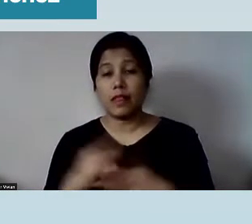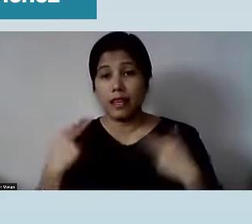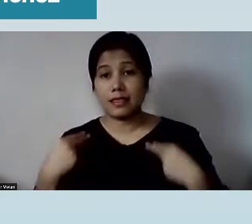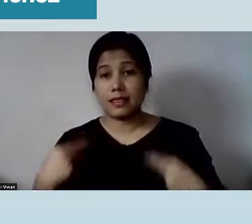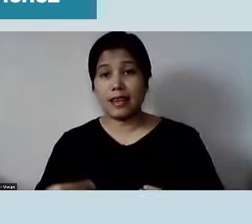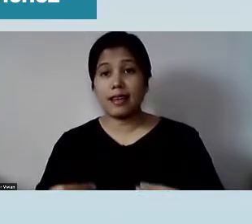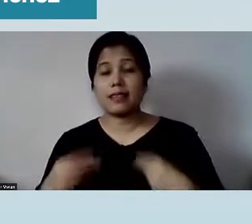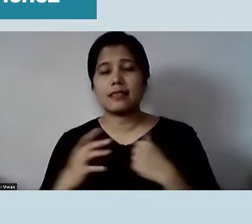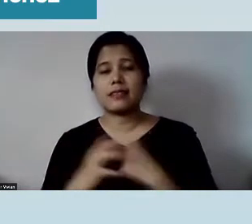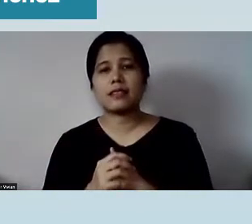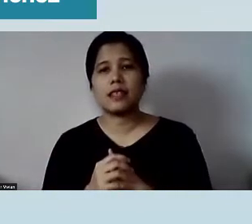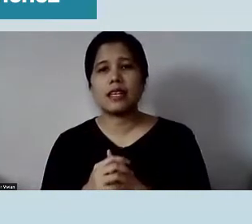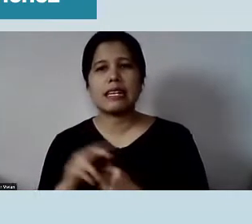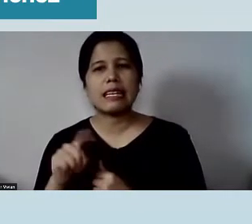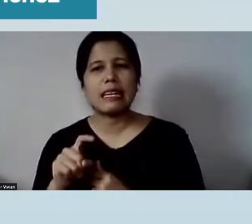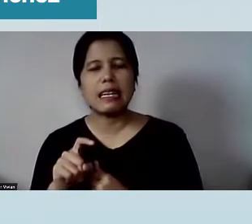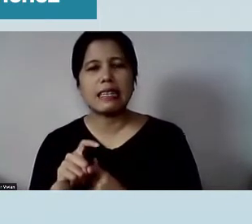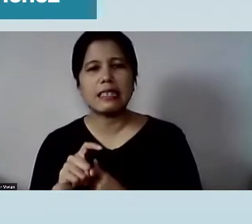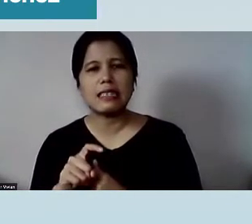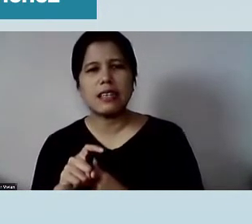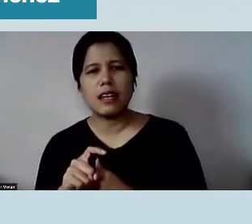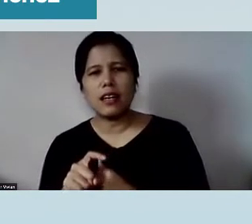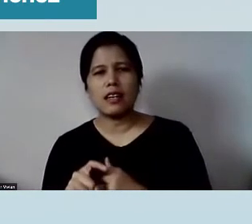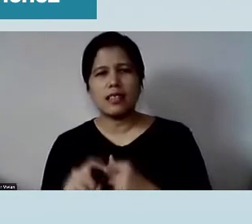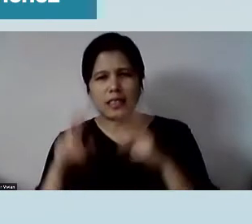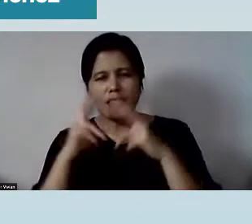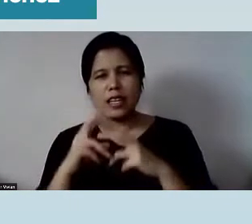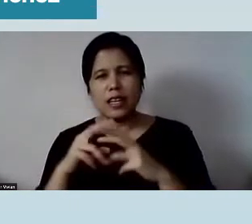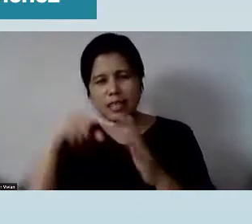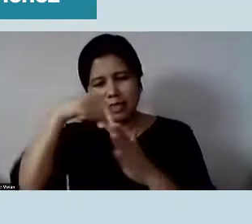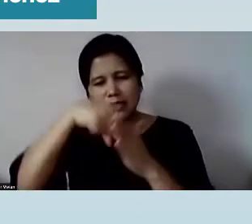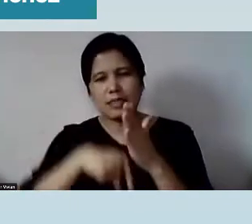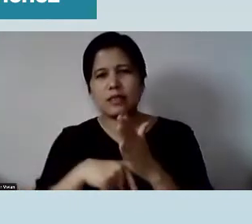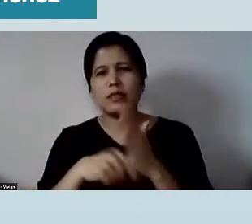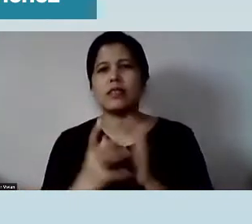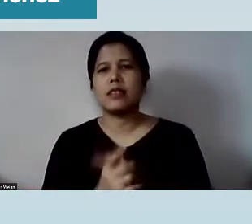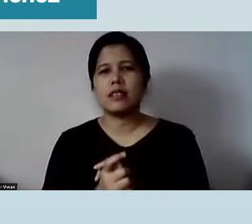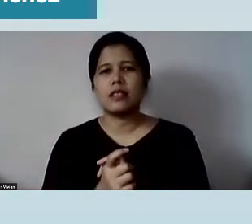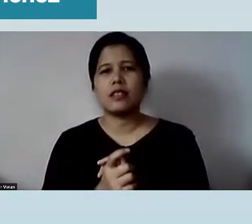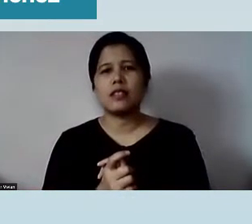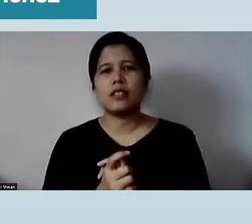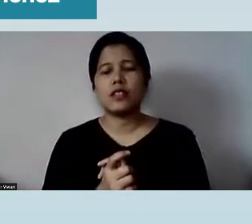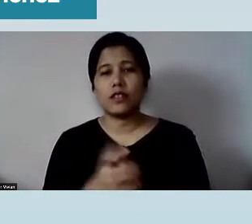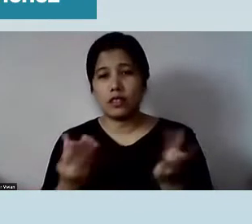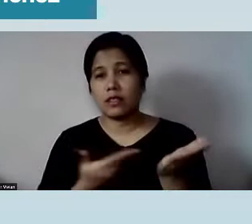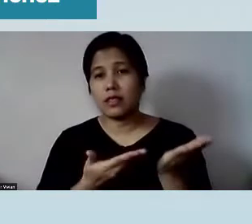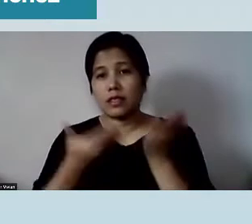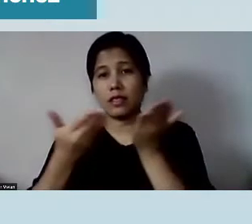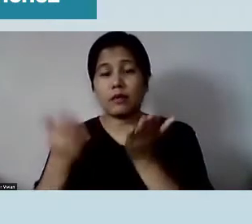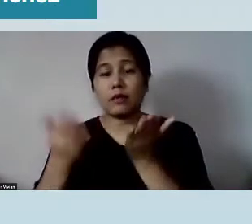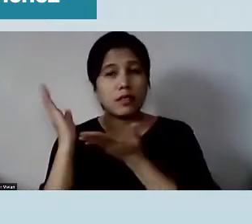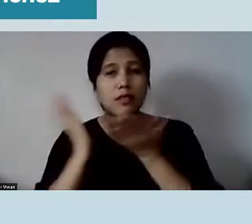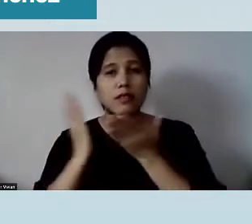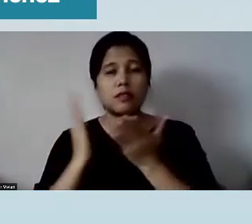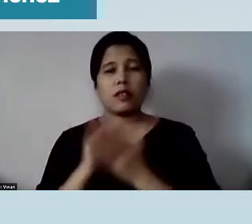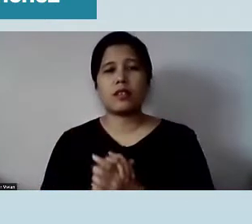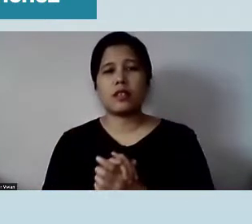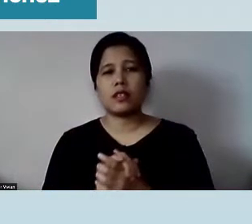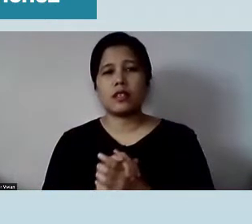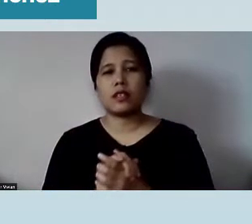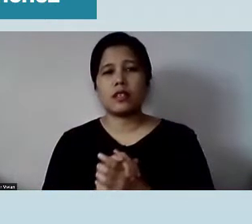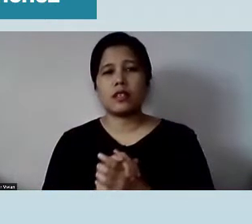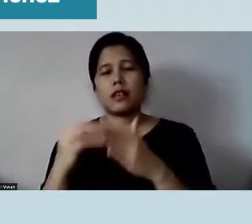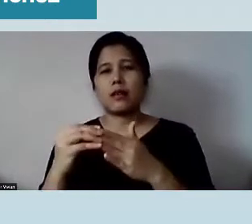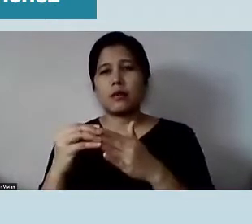naman, kailangan comprehensive po ang ating delivery of services, and this is being spearheaded by